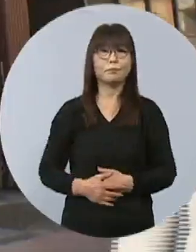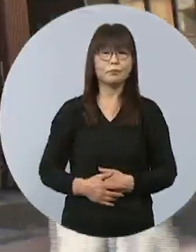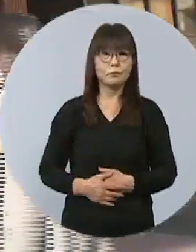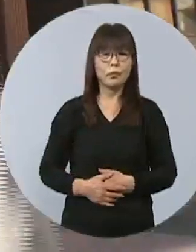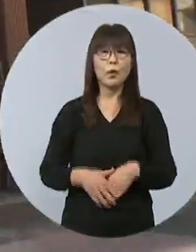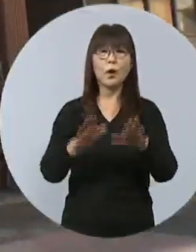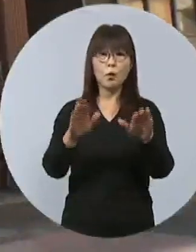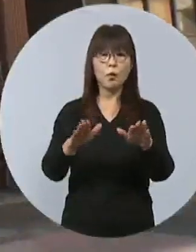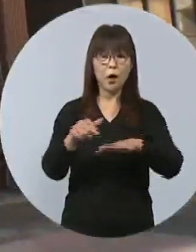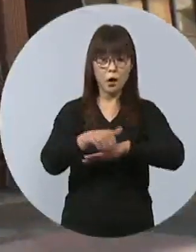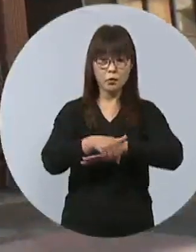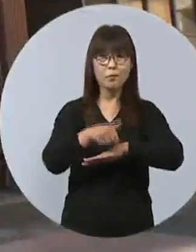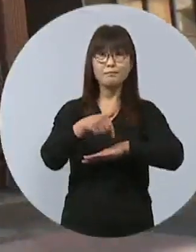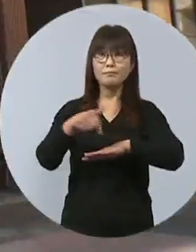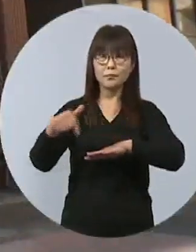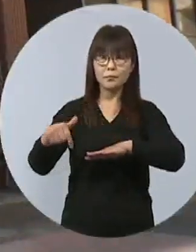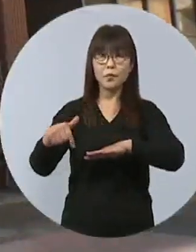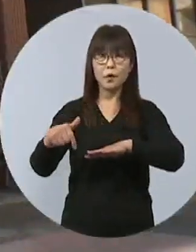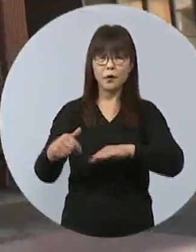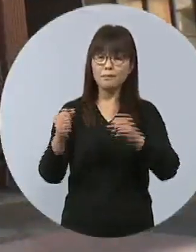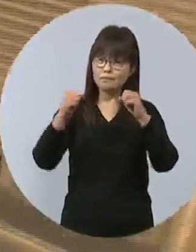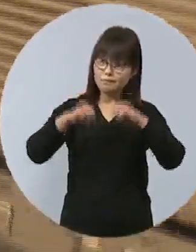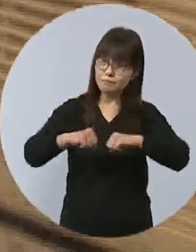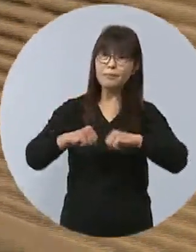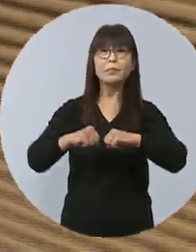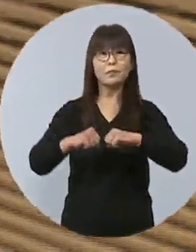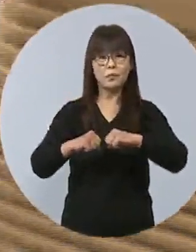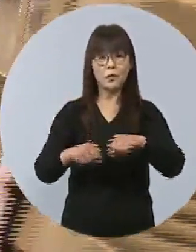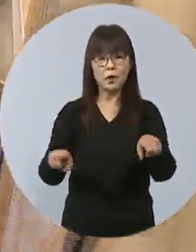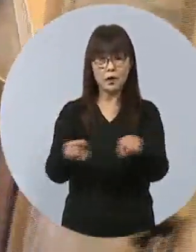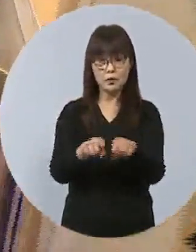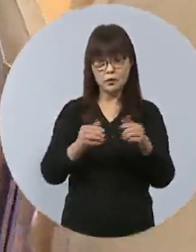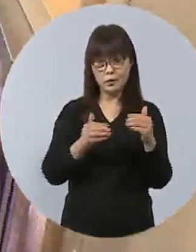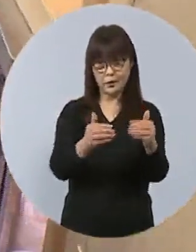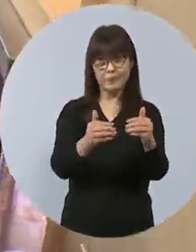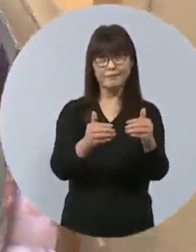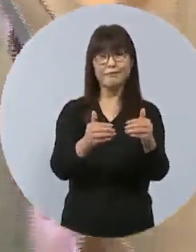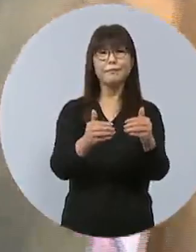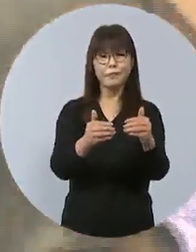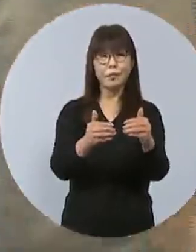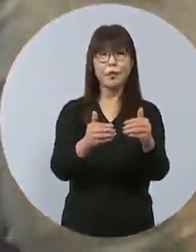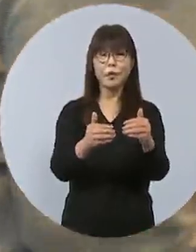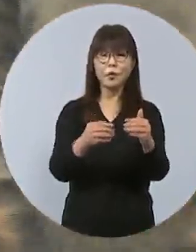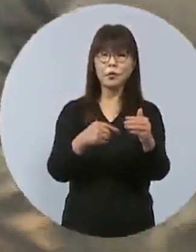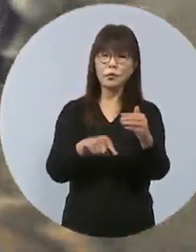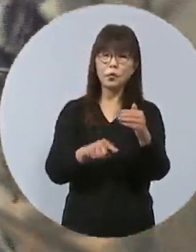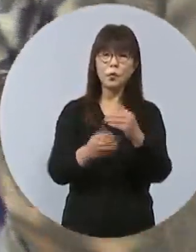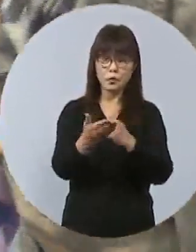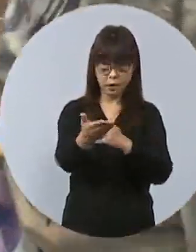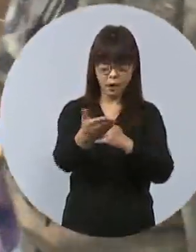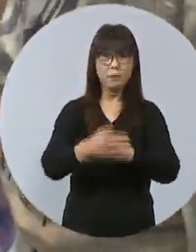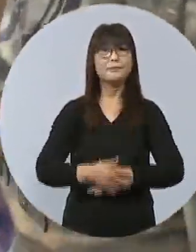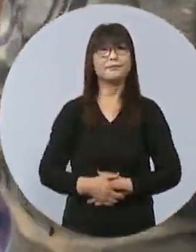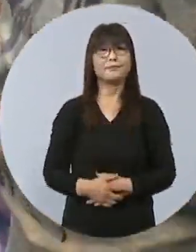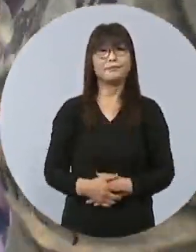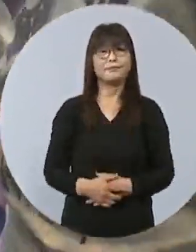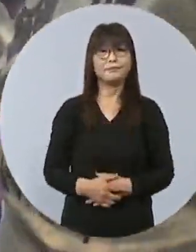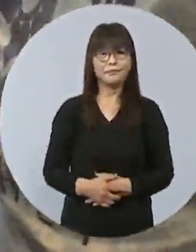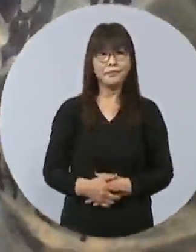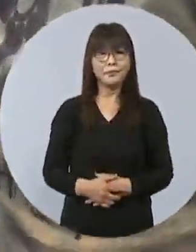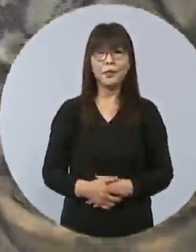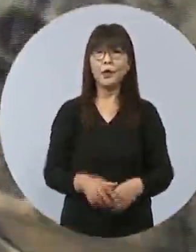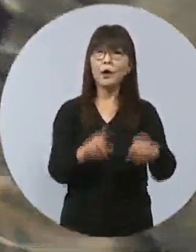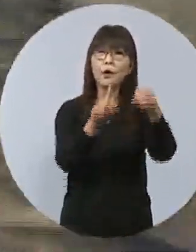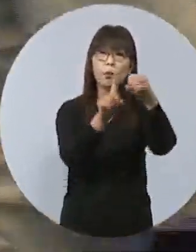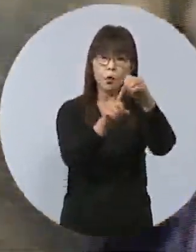回のこのプロジェクトに賛同されて、はい、一緒にやってらっしゃると思うんですけども、はい、それはどうしてなんでしょうか？ ちょっと